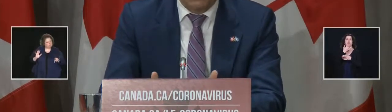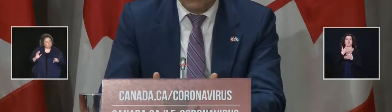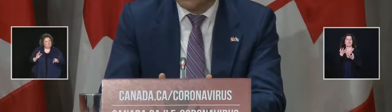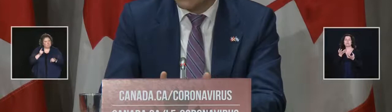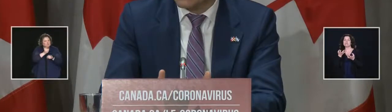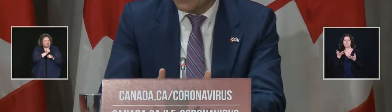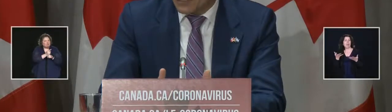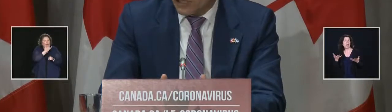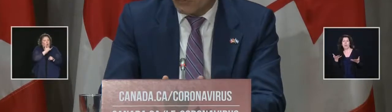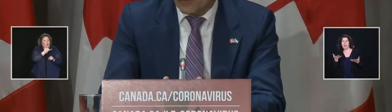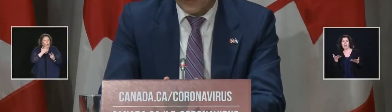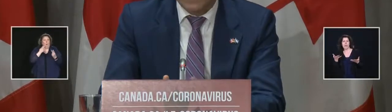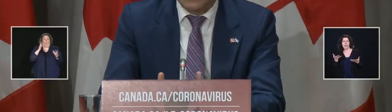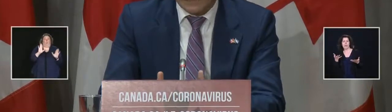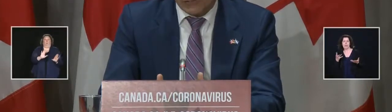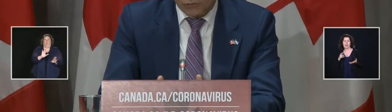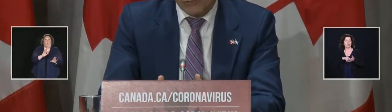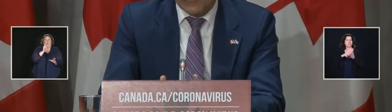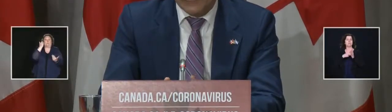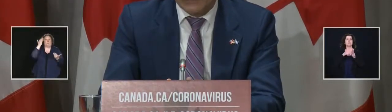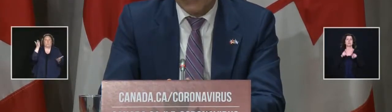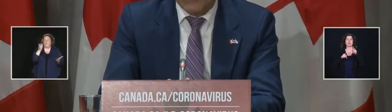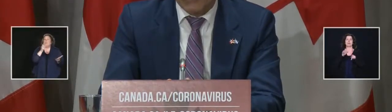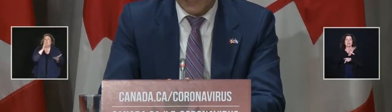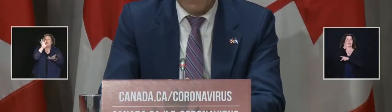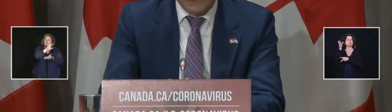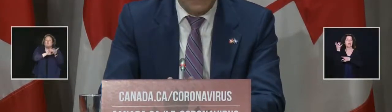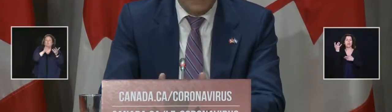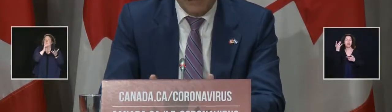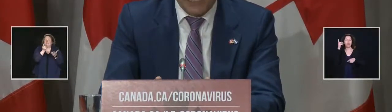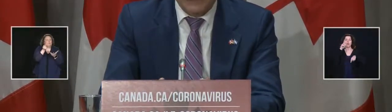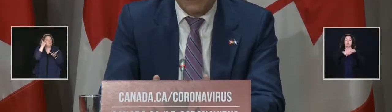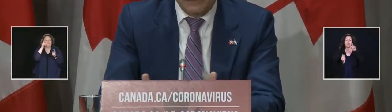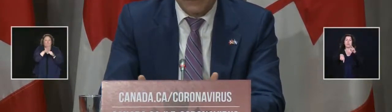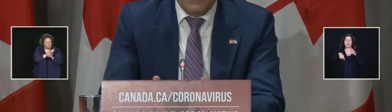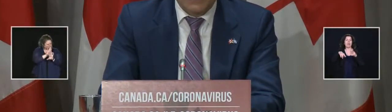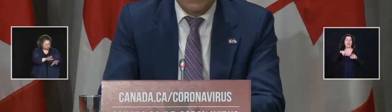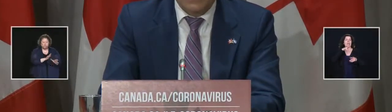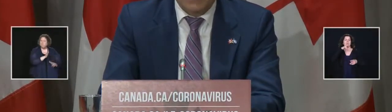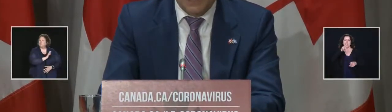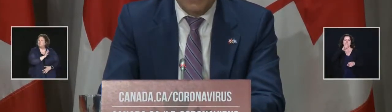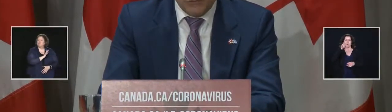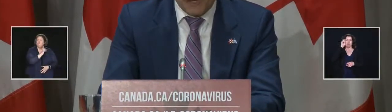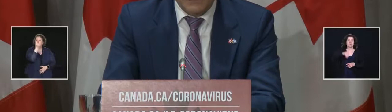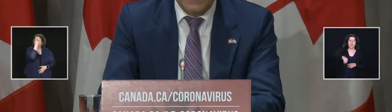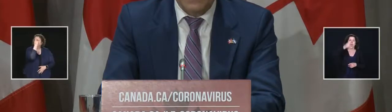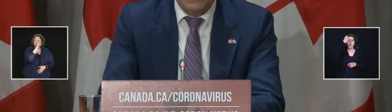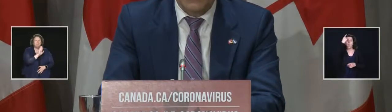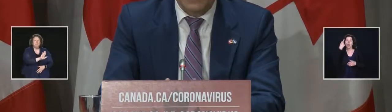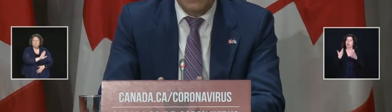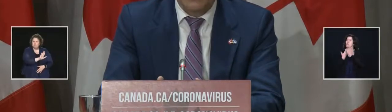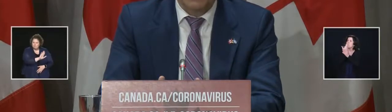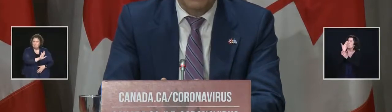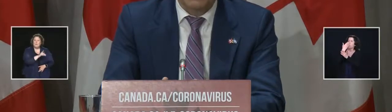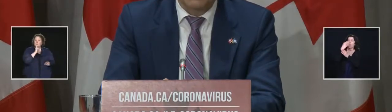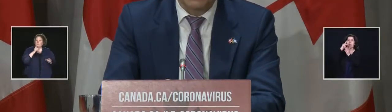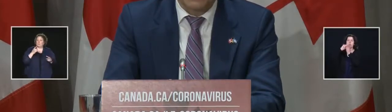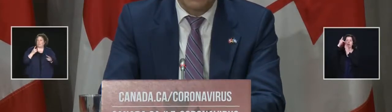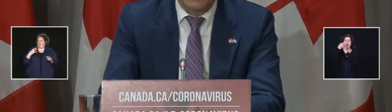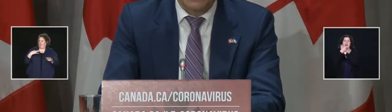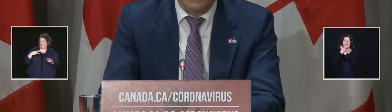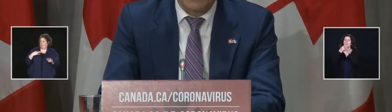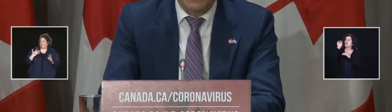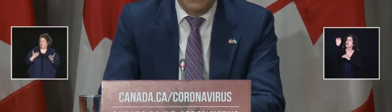the ability to understand perfectly a new program, and they applied sometimes twice, and they received